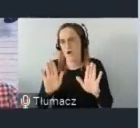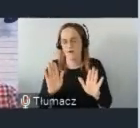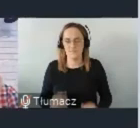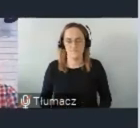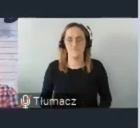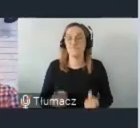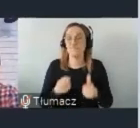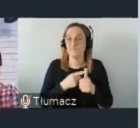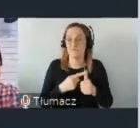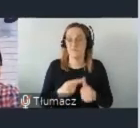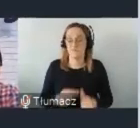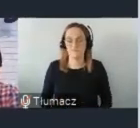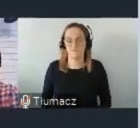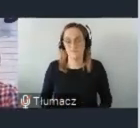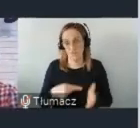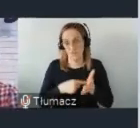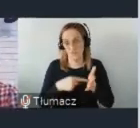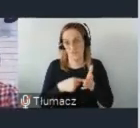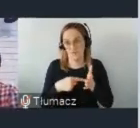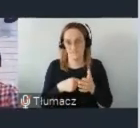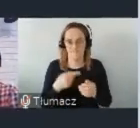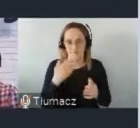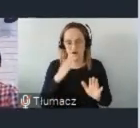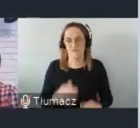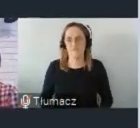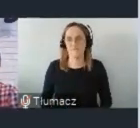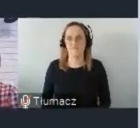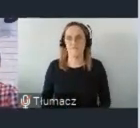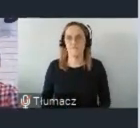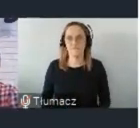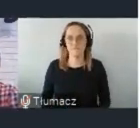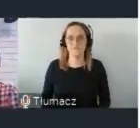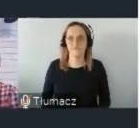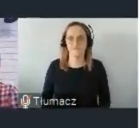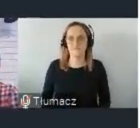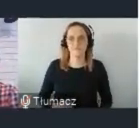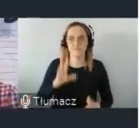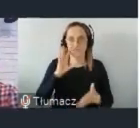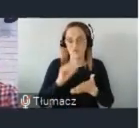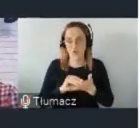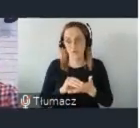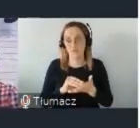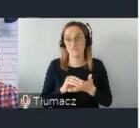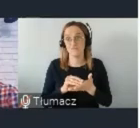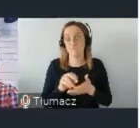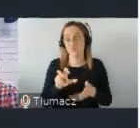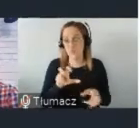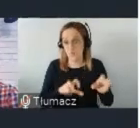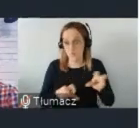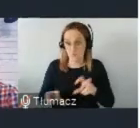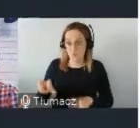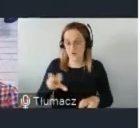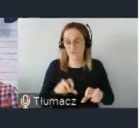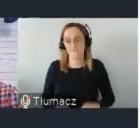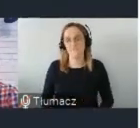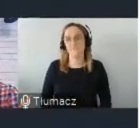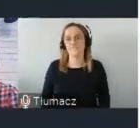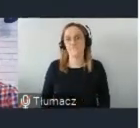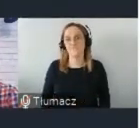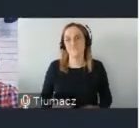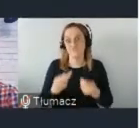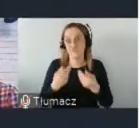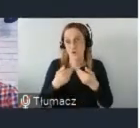Pierwszy z nich to jest tutaj. Okay. I znowu uruchom aplikację.